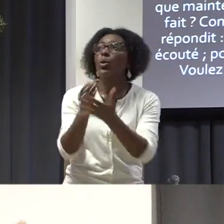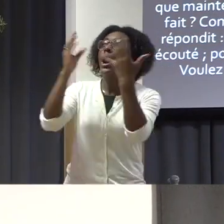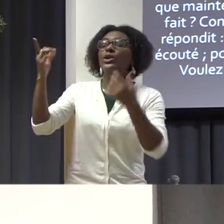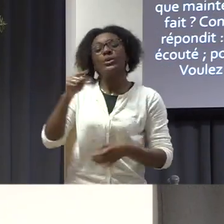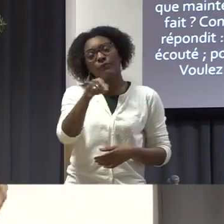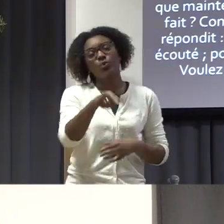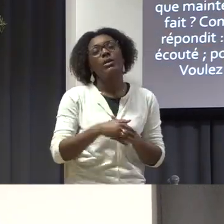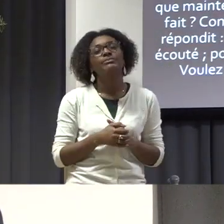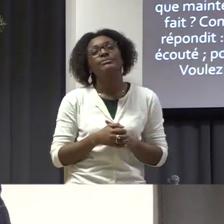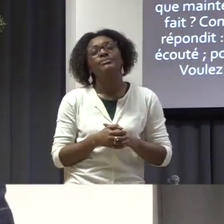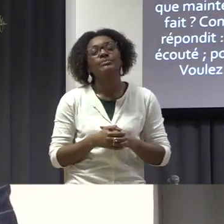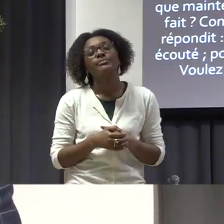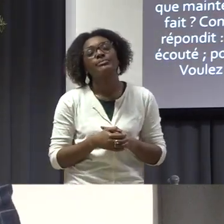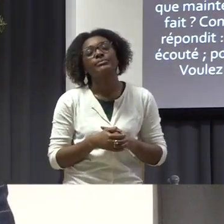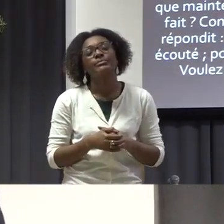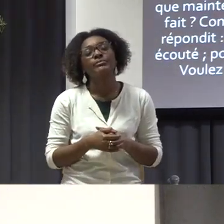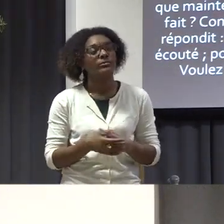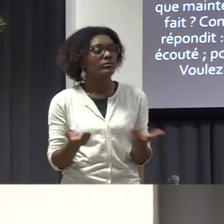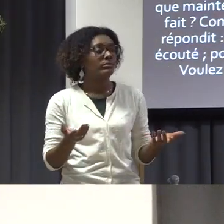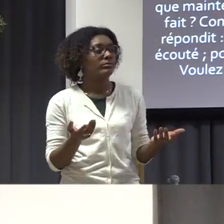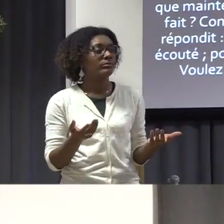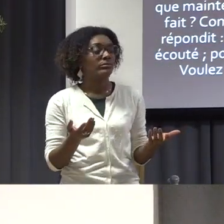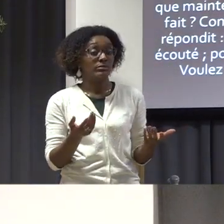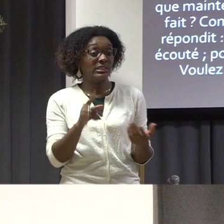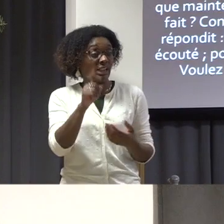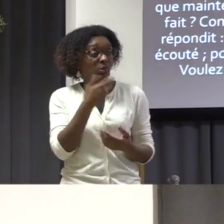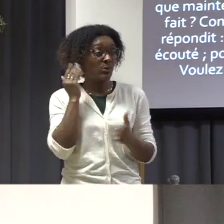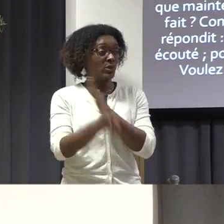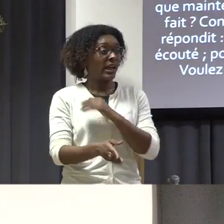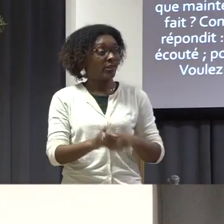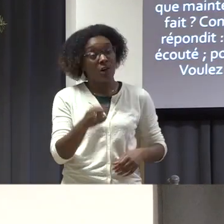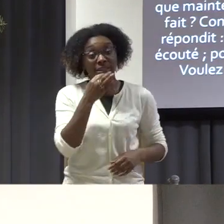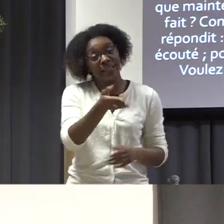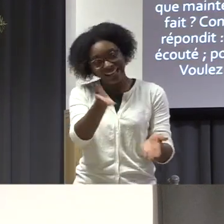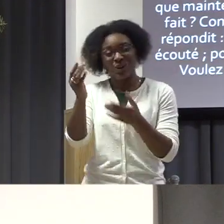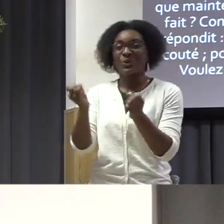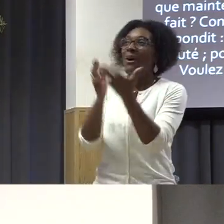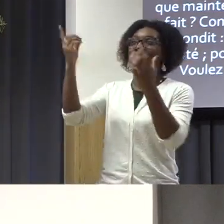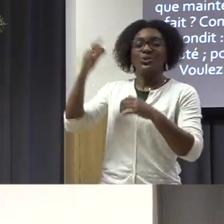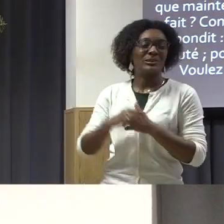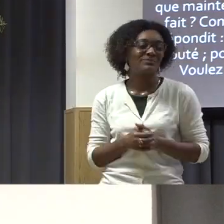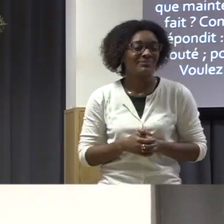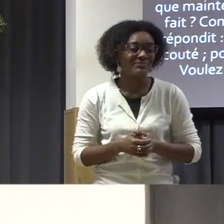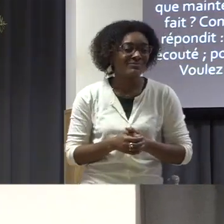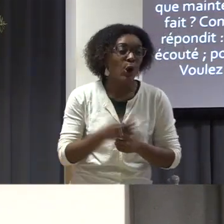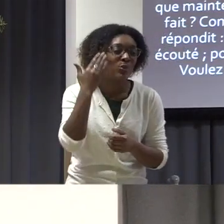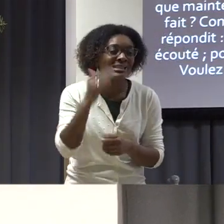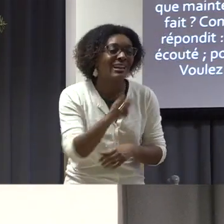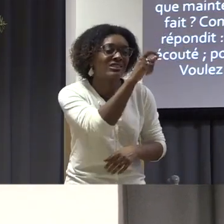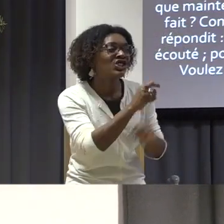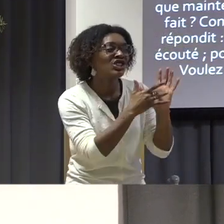posez votre question de simplement arrêter de médias 2d gloire à dieu dans le gras radieux nous savons que cet homme était un